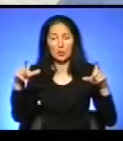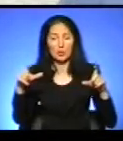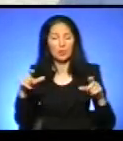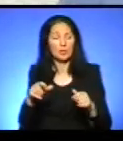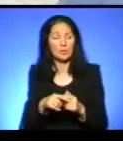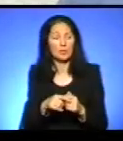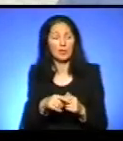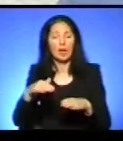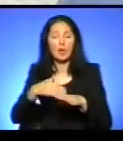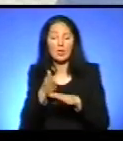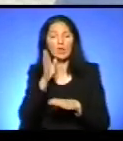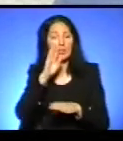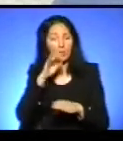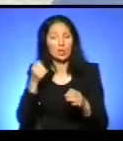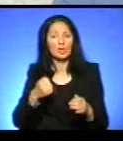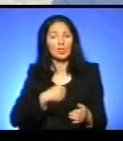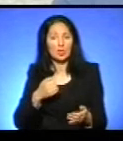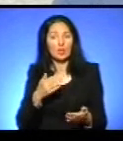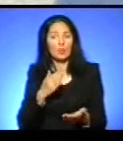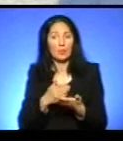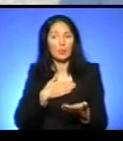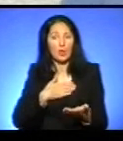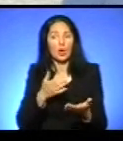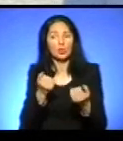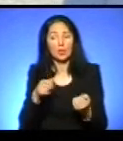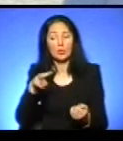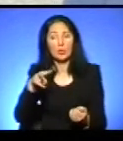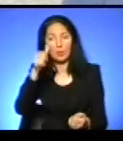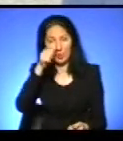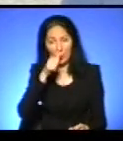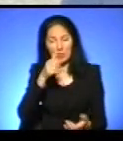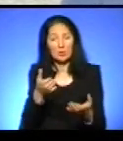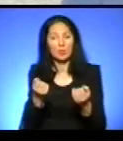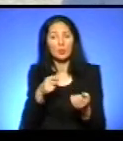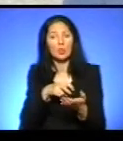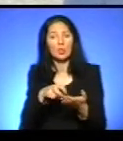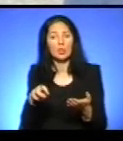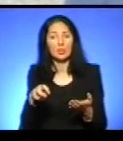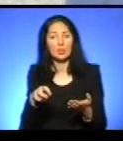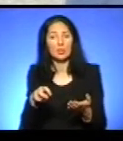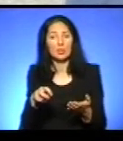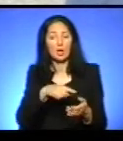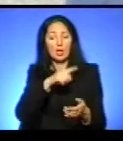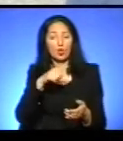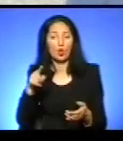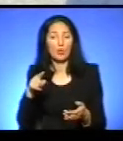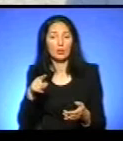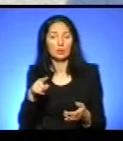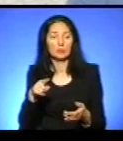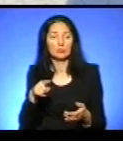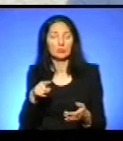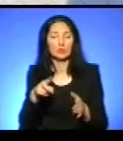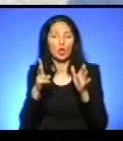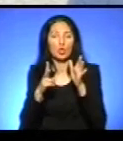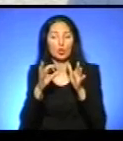Якість води, на жаль, от прийшло нам ще в липні місяці вхідний номер у нас від